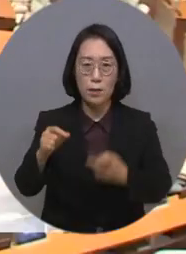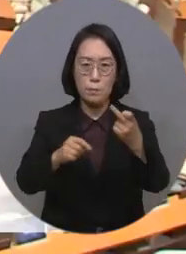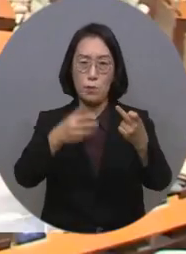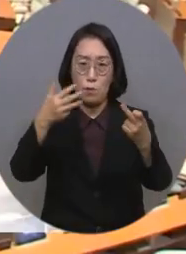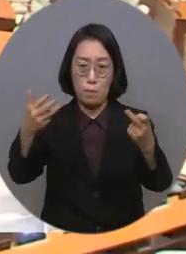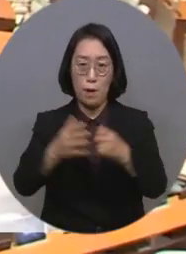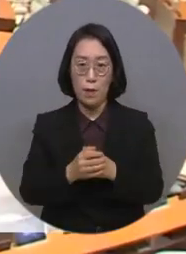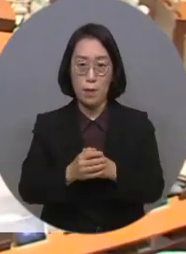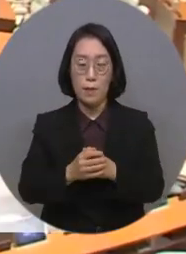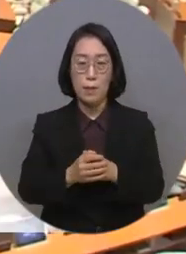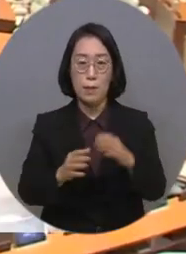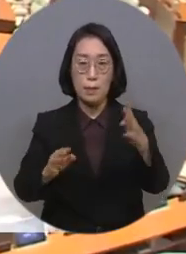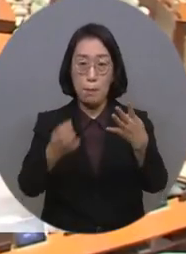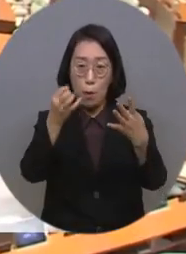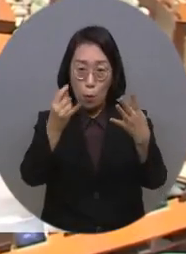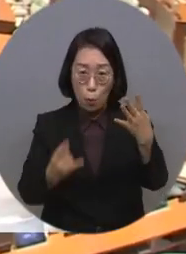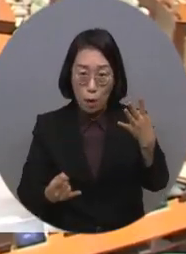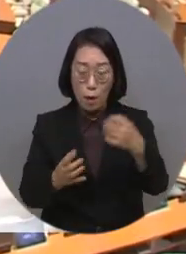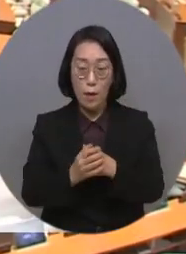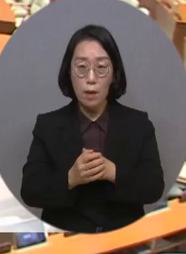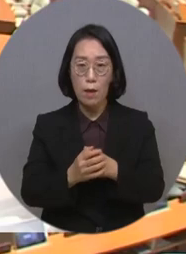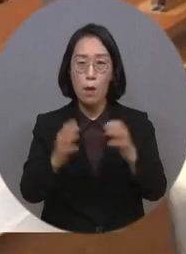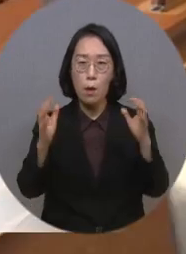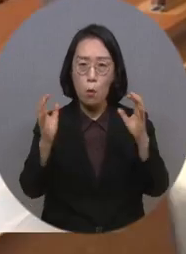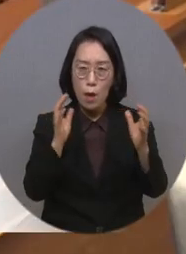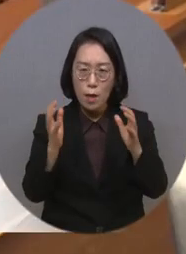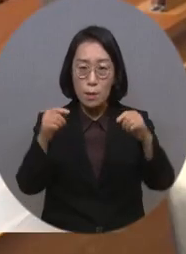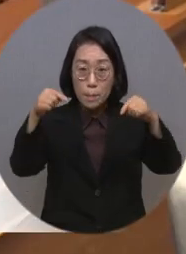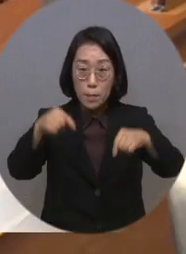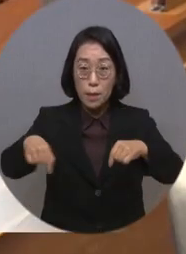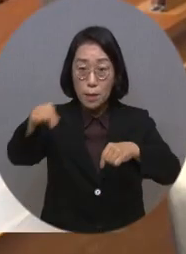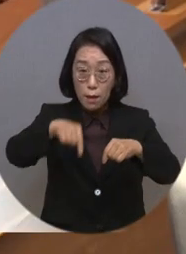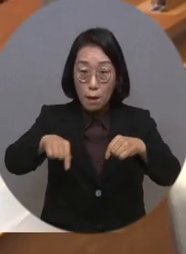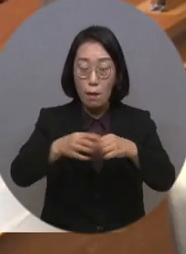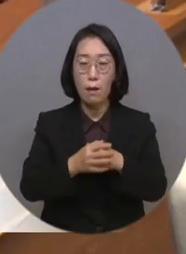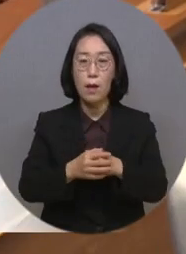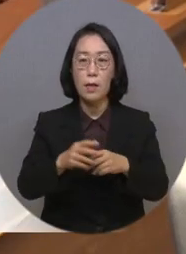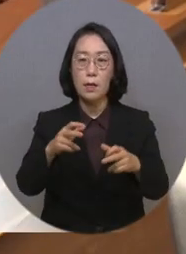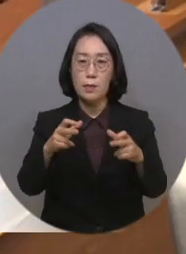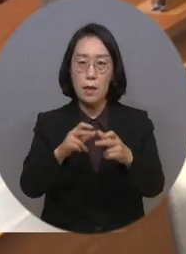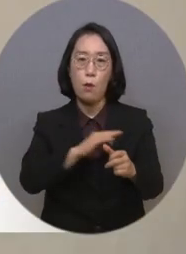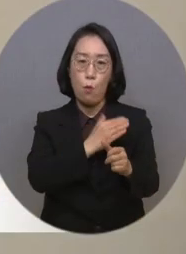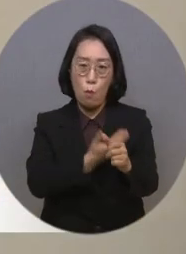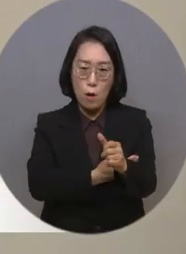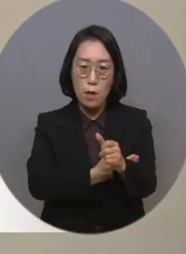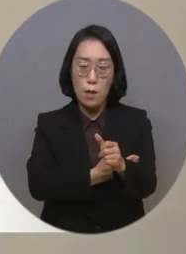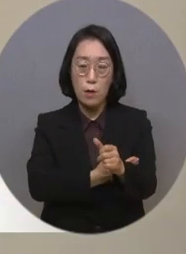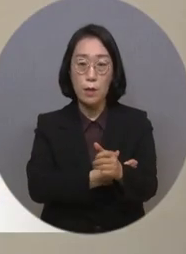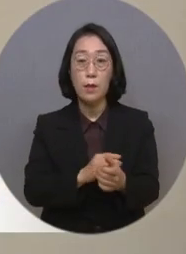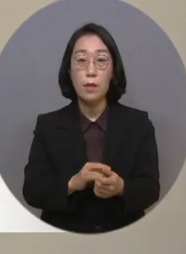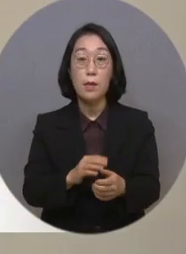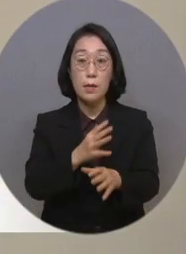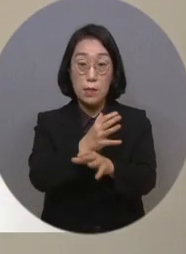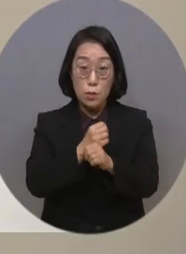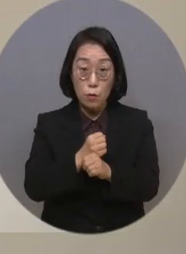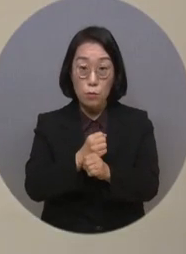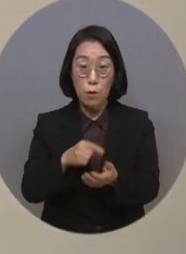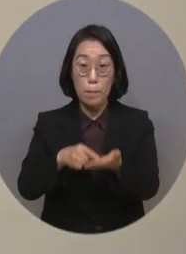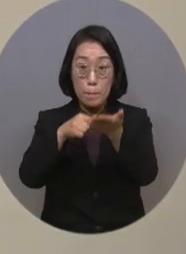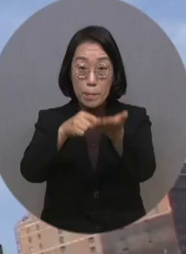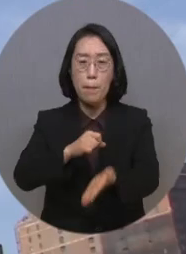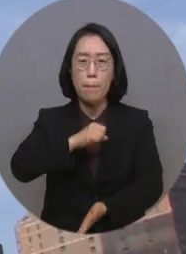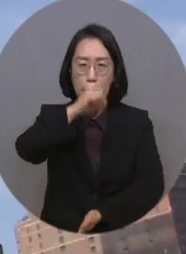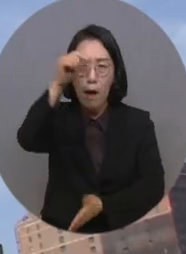열린 제400회 국회 14차 본회의에서 장애인의 권리에 관한 협약 선택 의정서 가입 동의안이